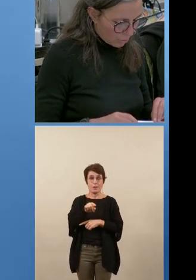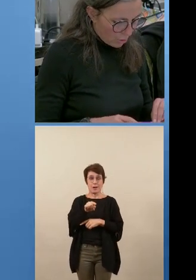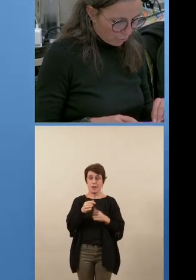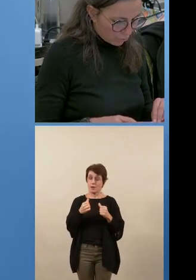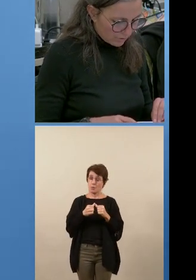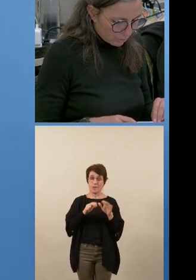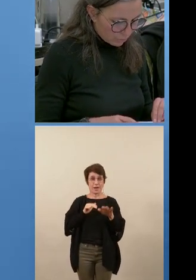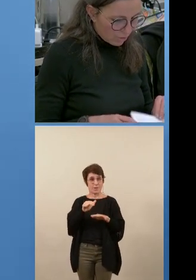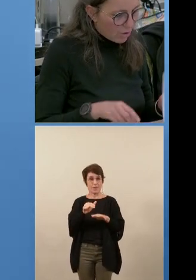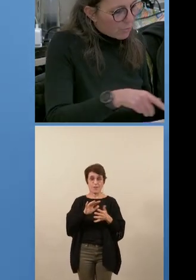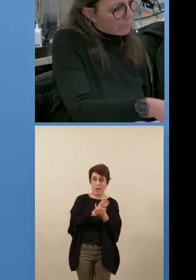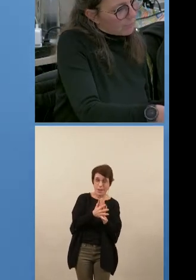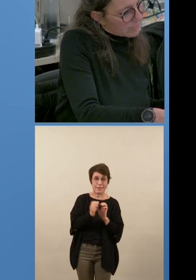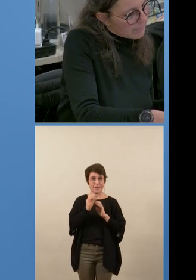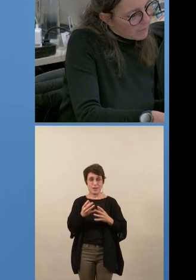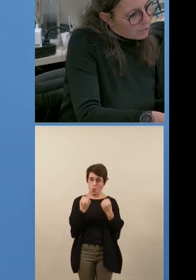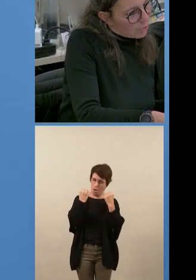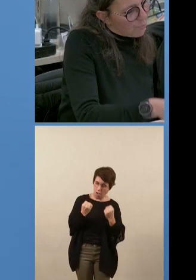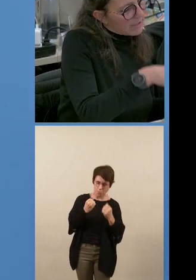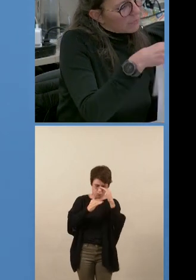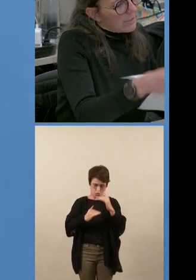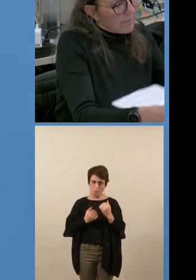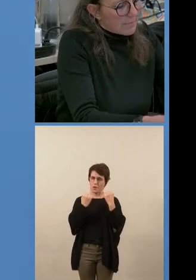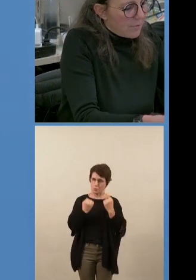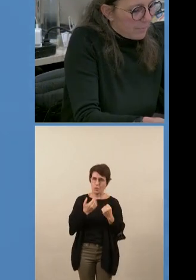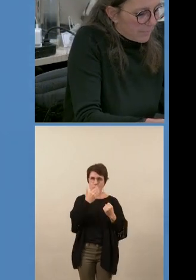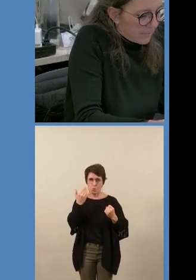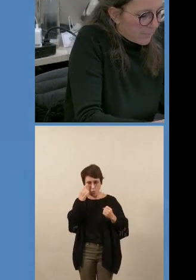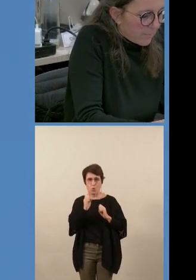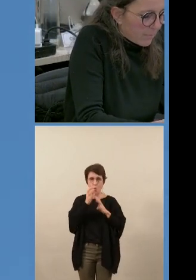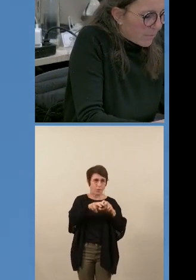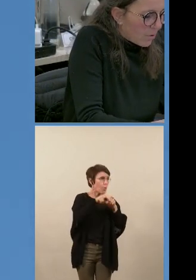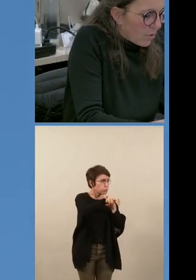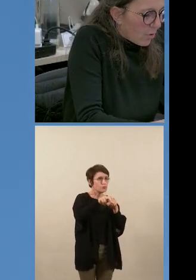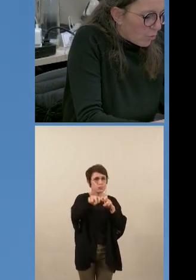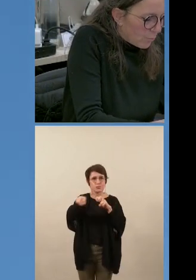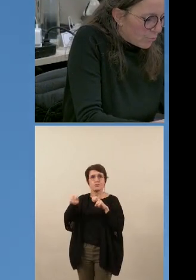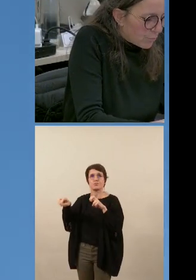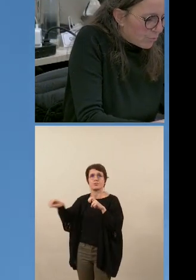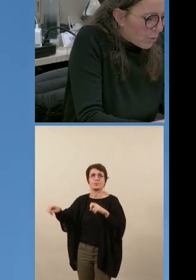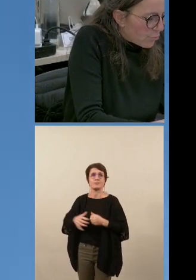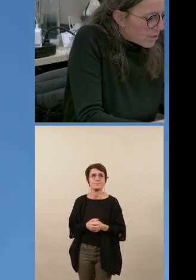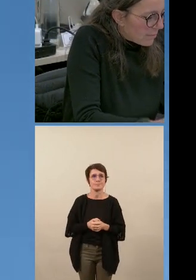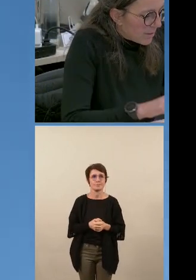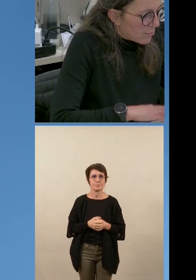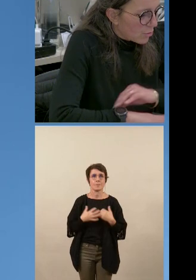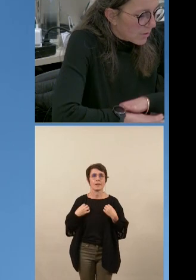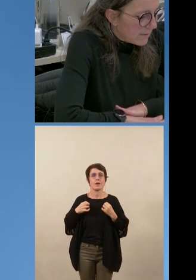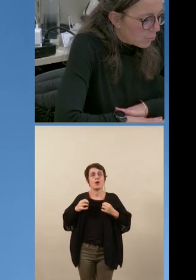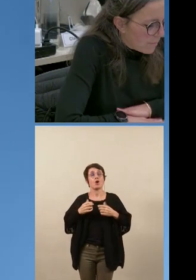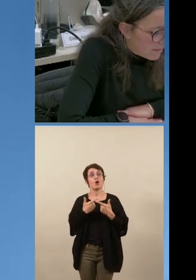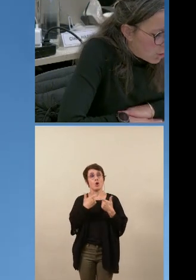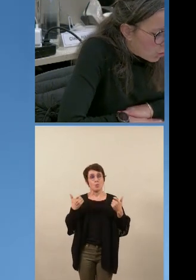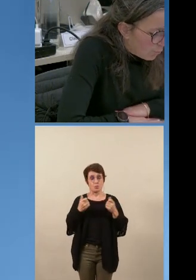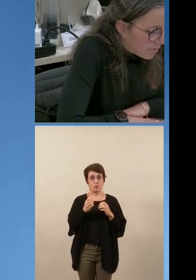vélo pour toutes et tous en confiance comme moyen de déplacement de plus plusieurs projets d'aménagement de